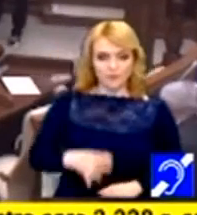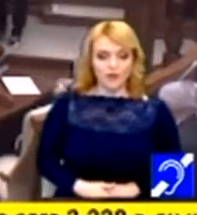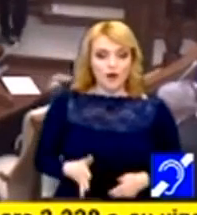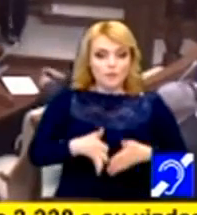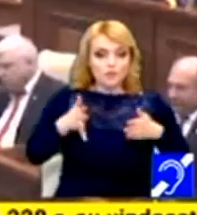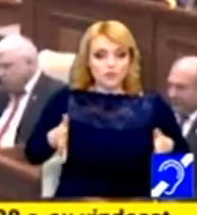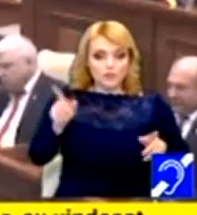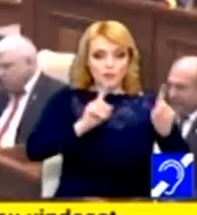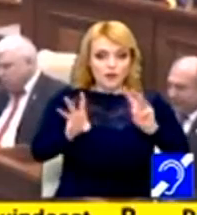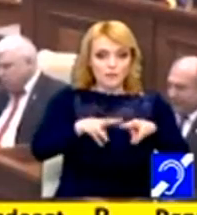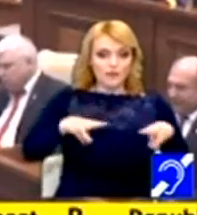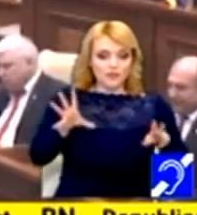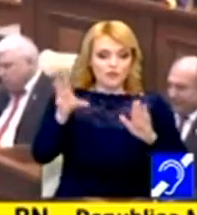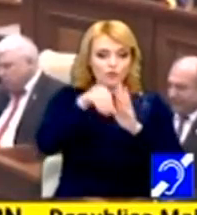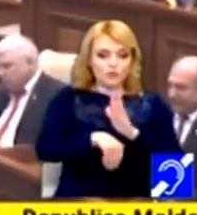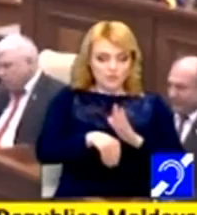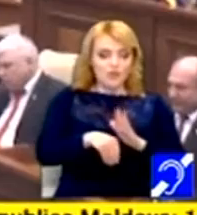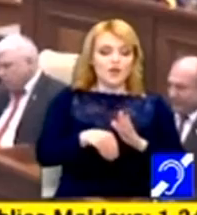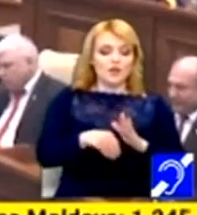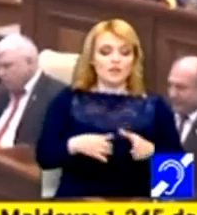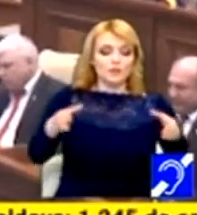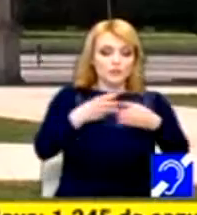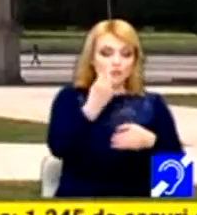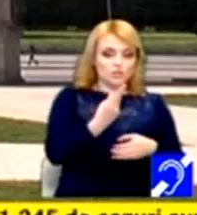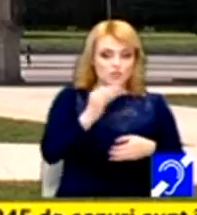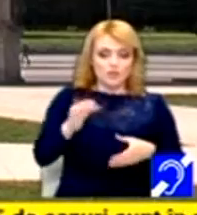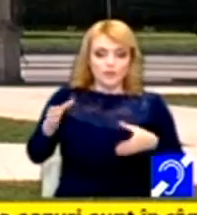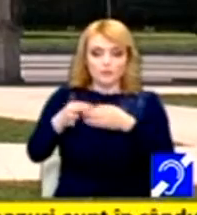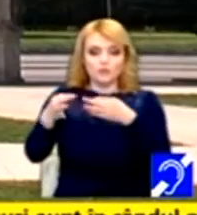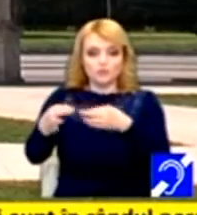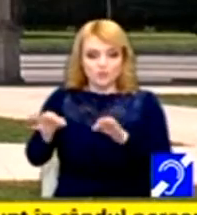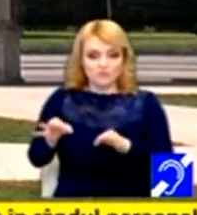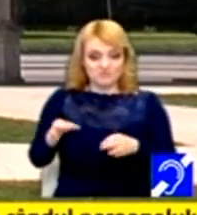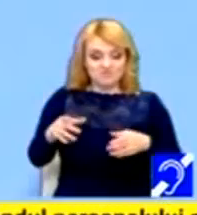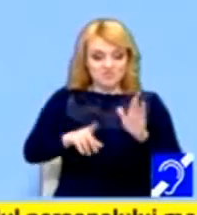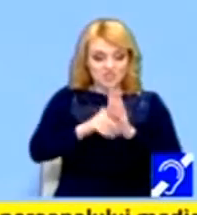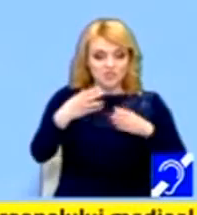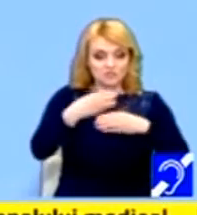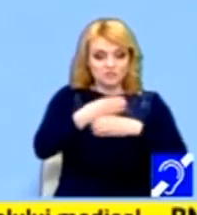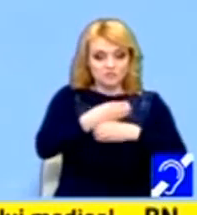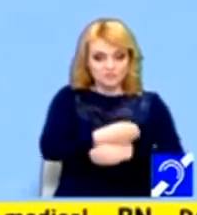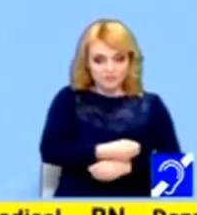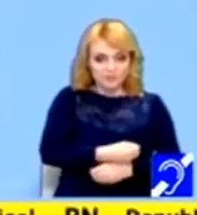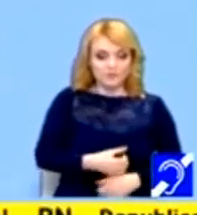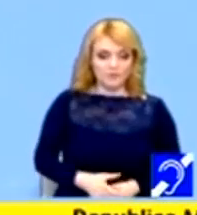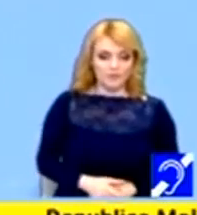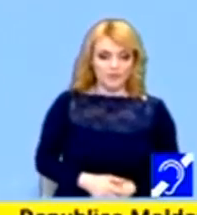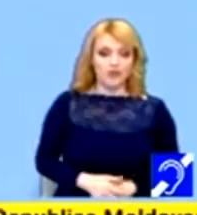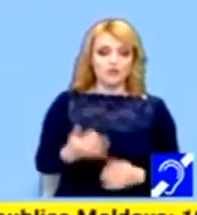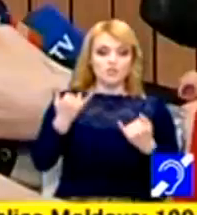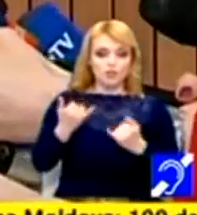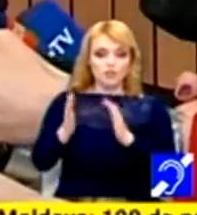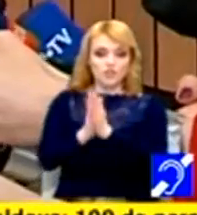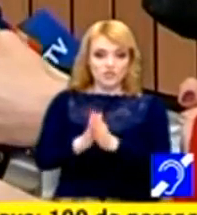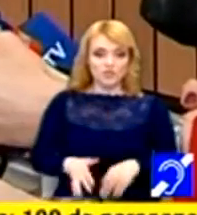Majoritatea parlamentară formată din socialiști și democrați în toamna anului trecut s-a cam subțiat și le oferă celor din opoziție posibilitatea